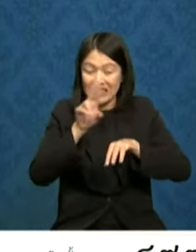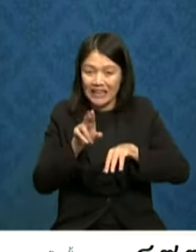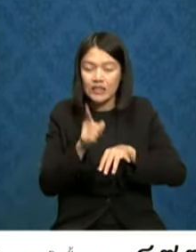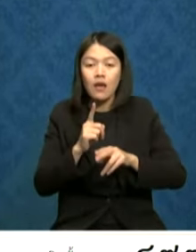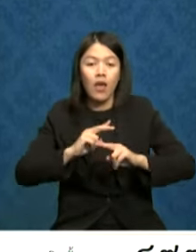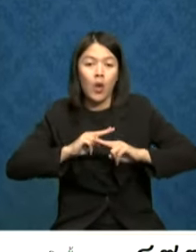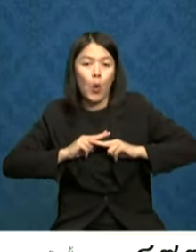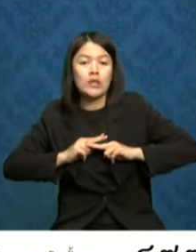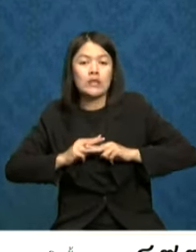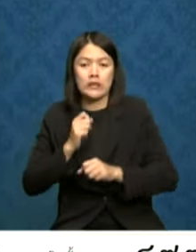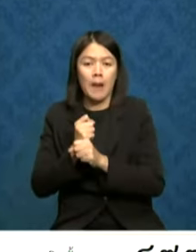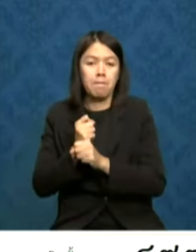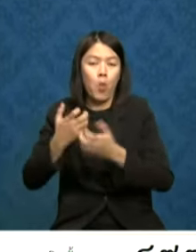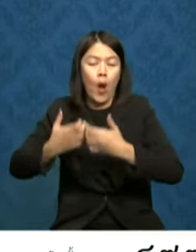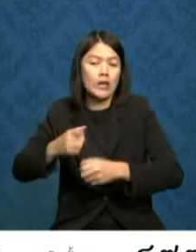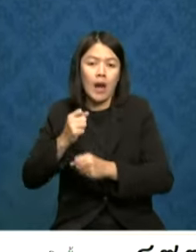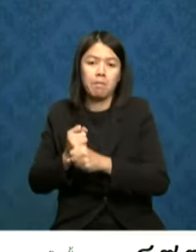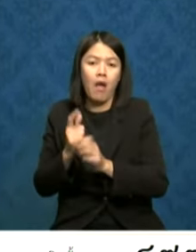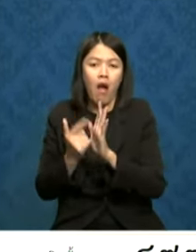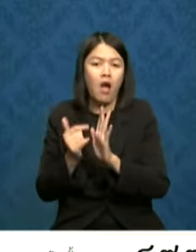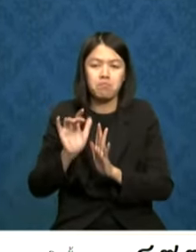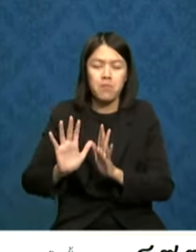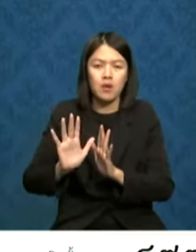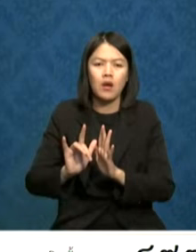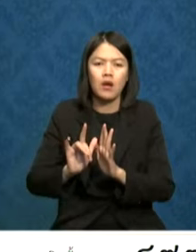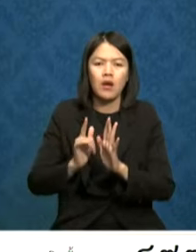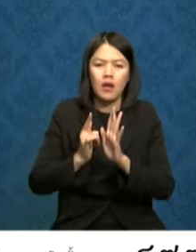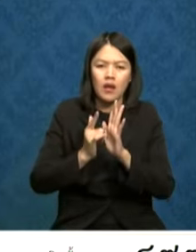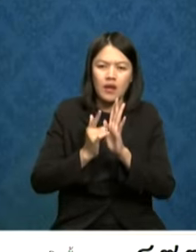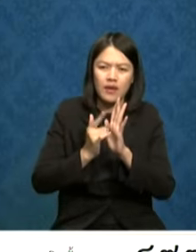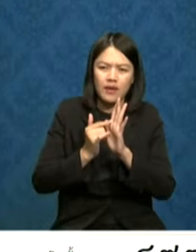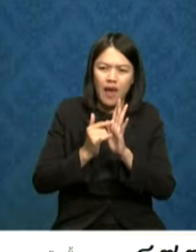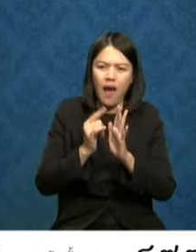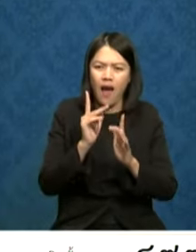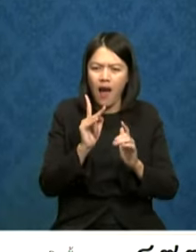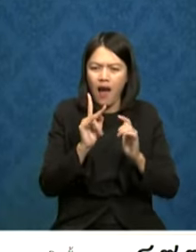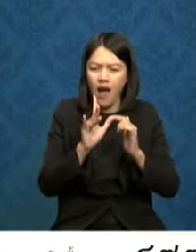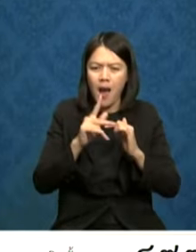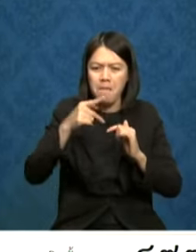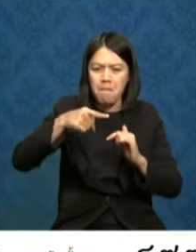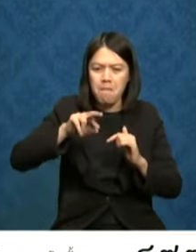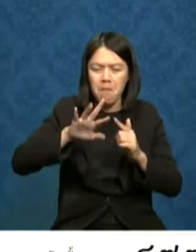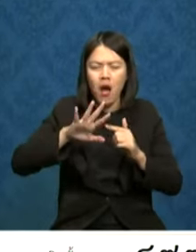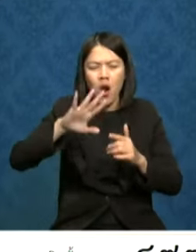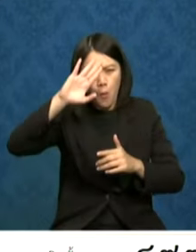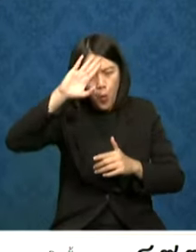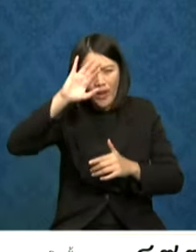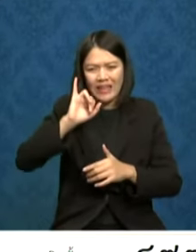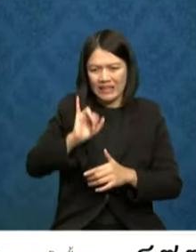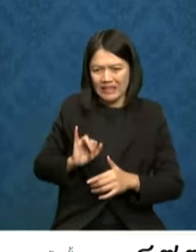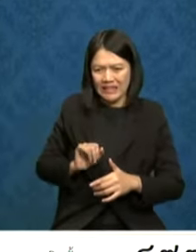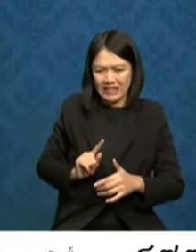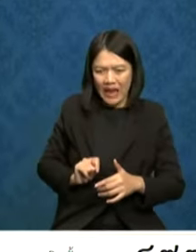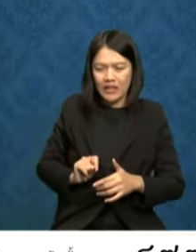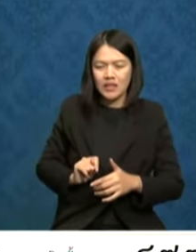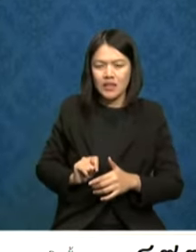เอกชนผลิตเนี่ยซึ่งมีทั้งยากำพร้านะครับยาสำหรับผู้ป่วยโรคไตการผลิตยา